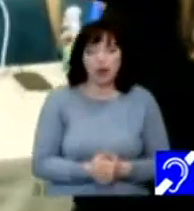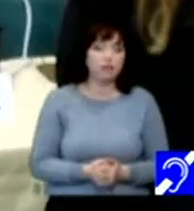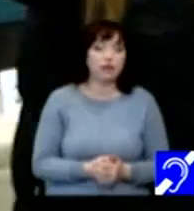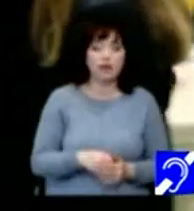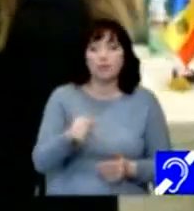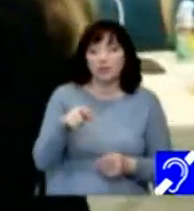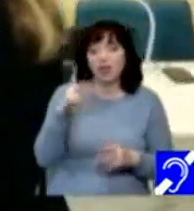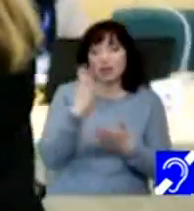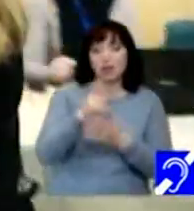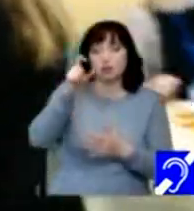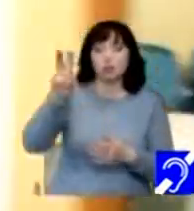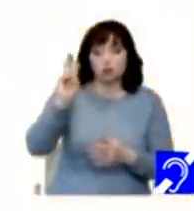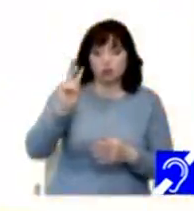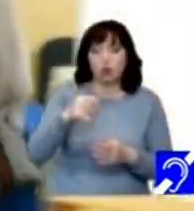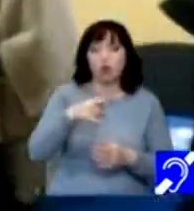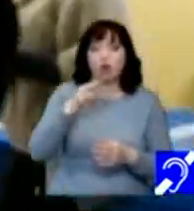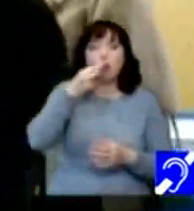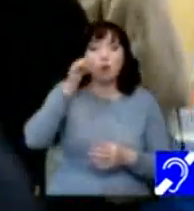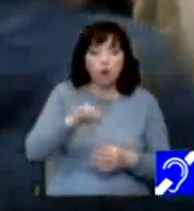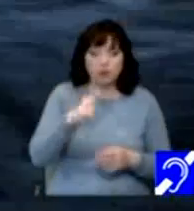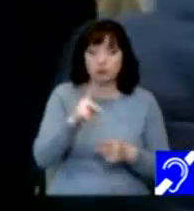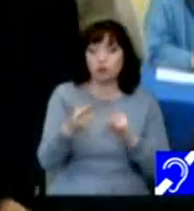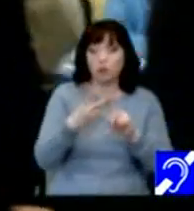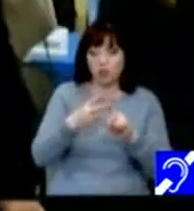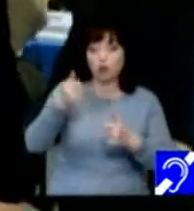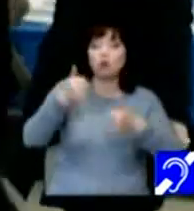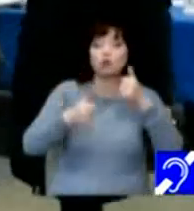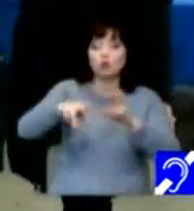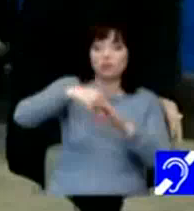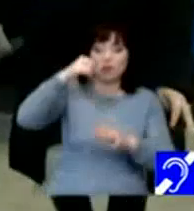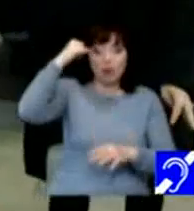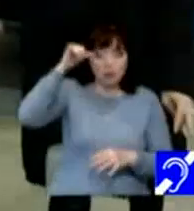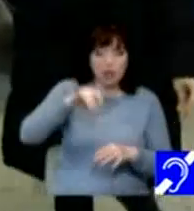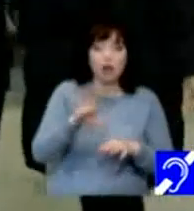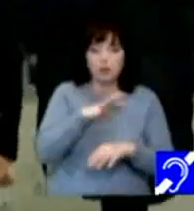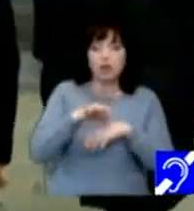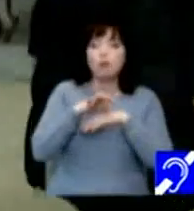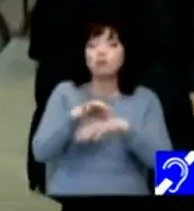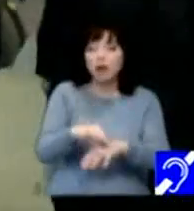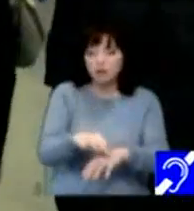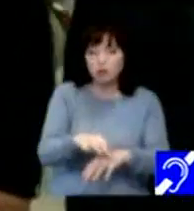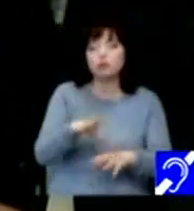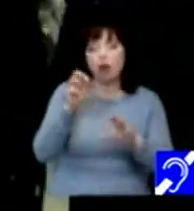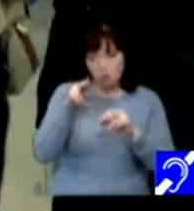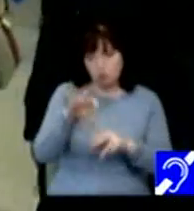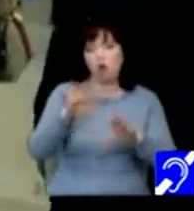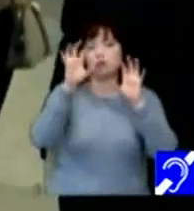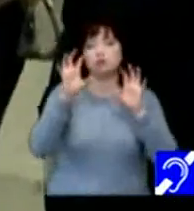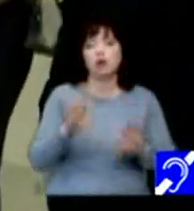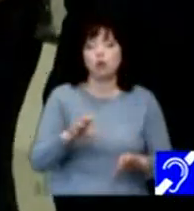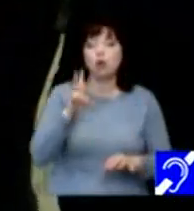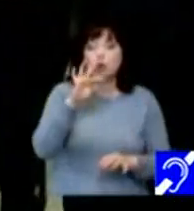Analiștii politici susțin că cel de-al doilea tur de scrutin al alegerilor din Bălți s-a desfășurat după litera legii, dar